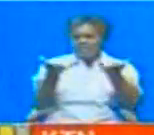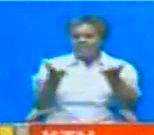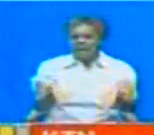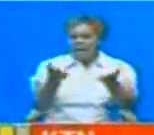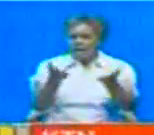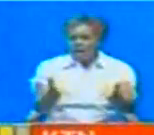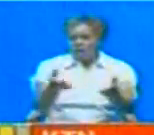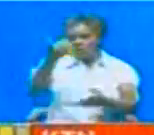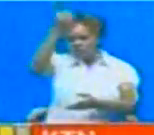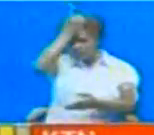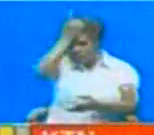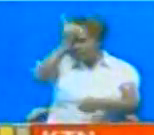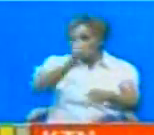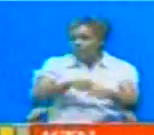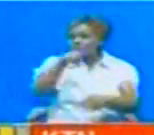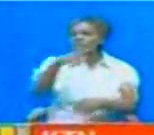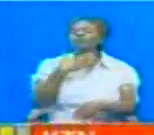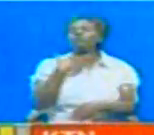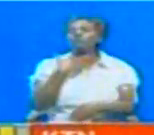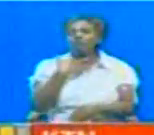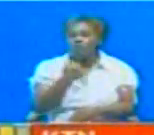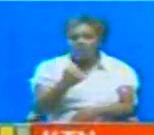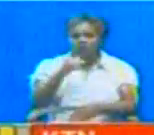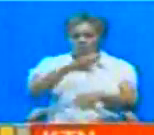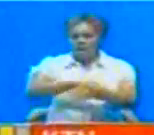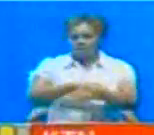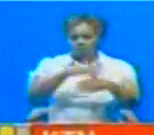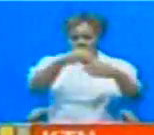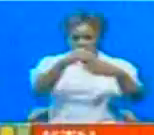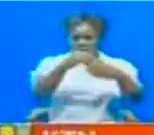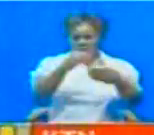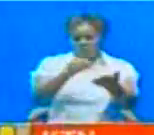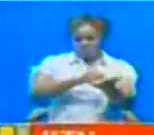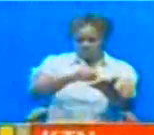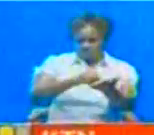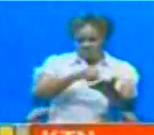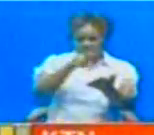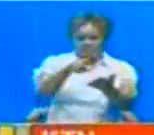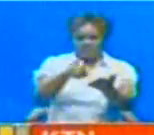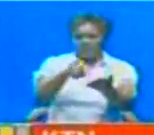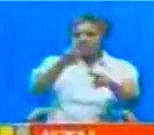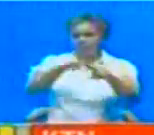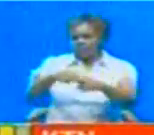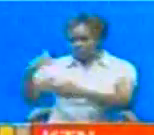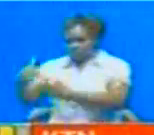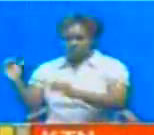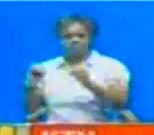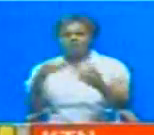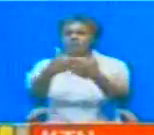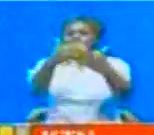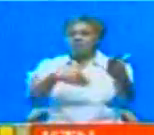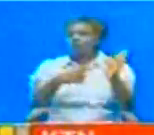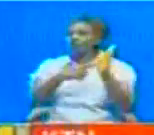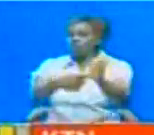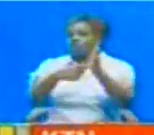tatizo ni kwa wanakijiji ni kwamba wanapojiunulia voucher za simu wabidi basi wakae mbali na kijana huyu kabla ya